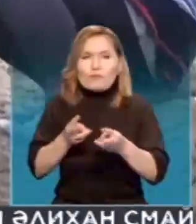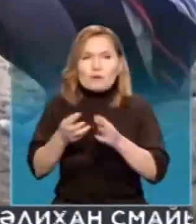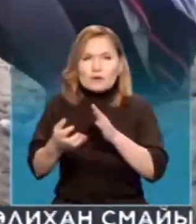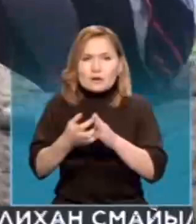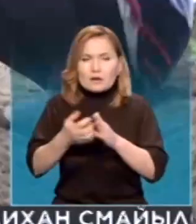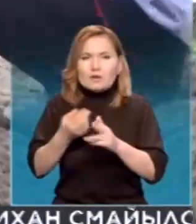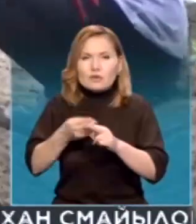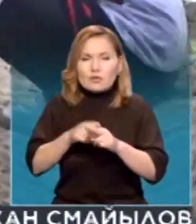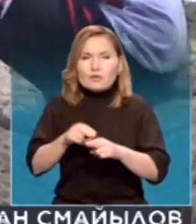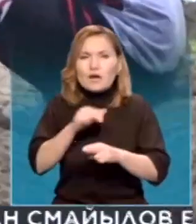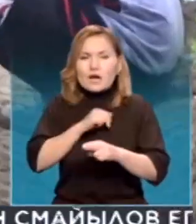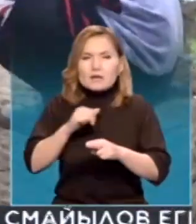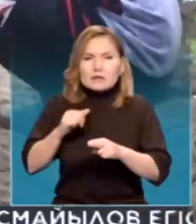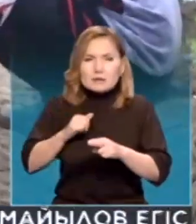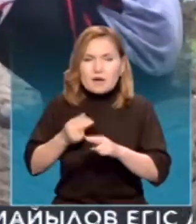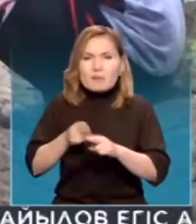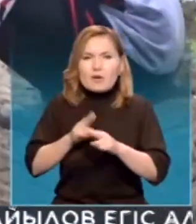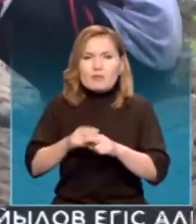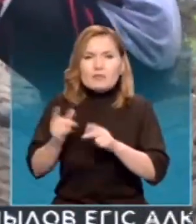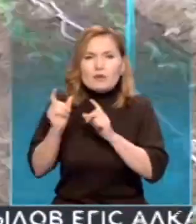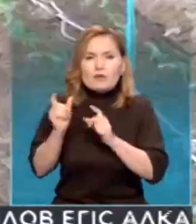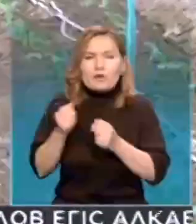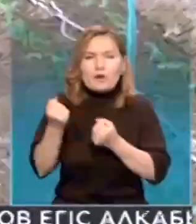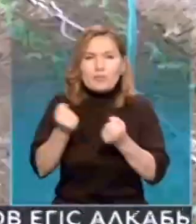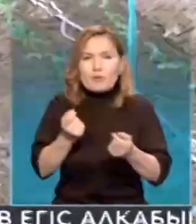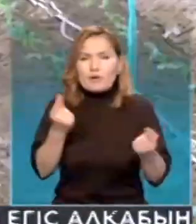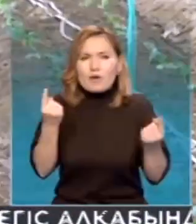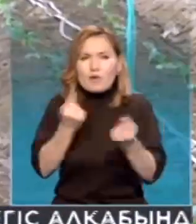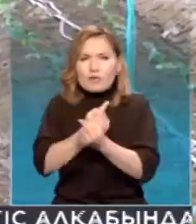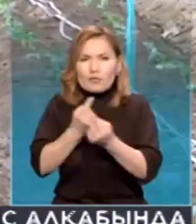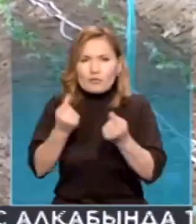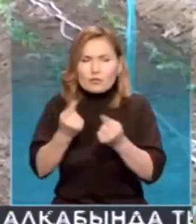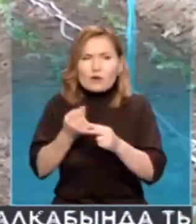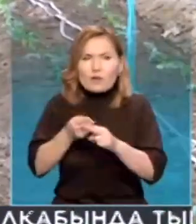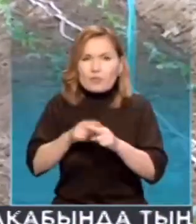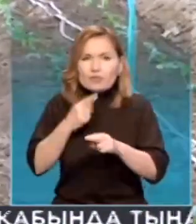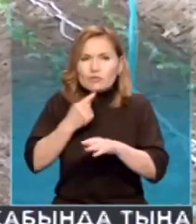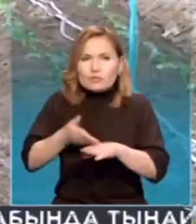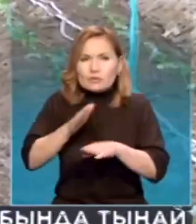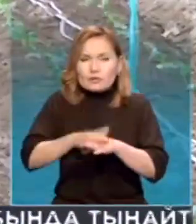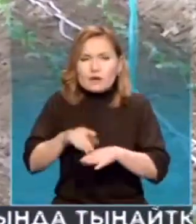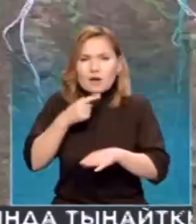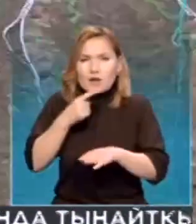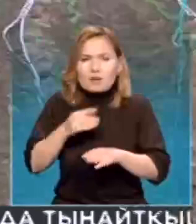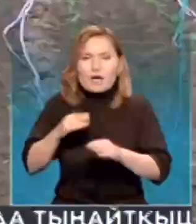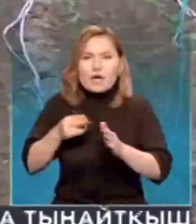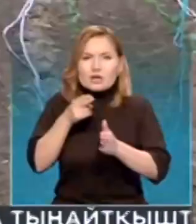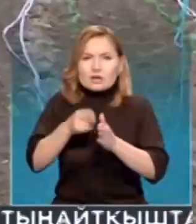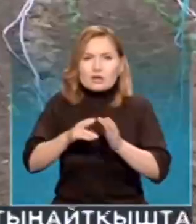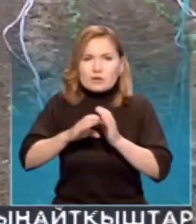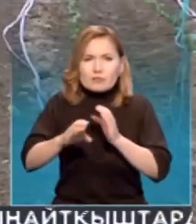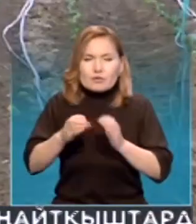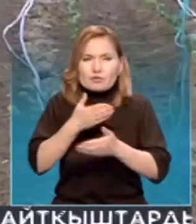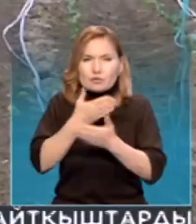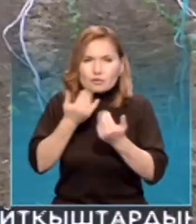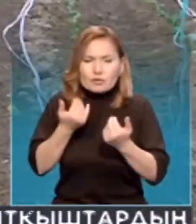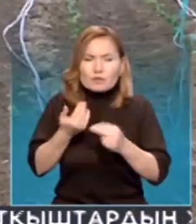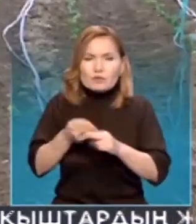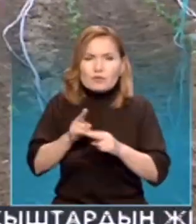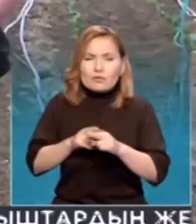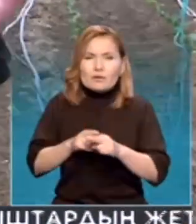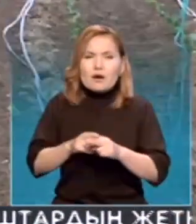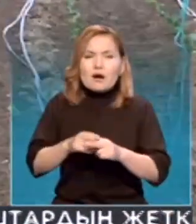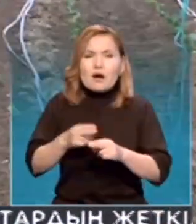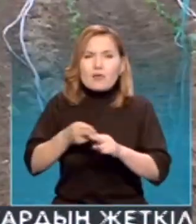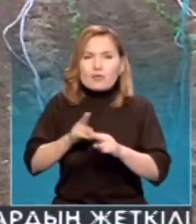тыңайтқышты көлікпен тасымалдап титықтаған шаруа темір жол салынса шығын әлдеқайда аз болар еді дейді. Әр тоннаға 5 мыңға үстіне қосылып